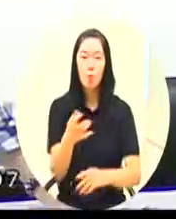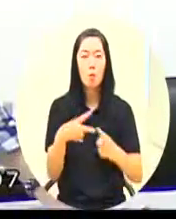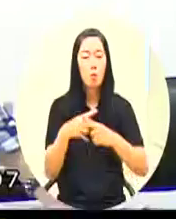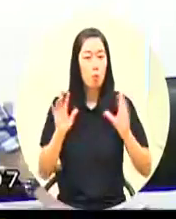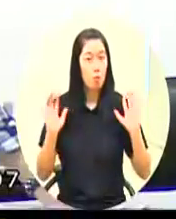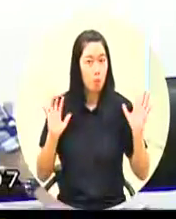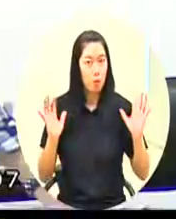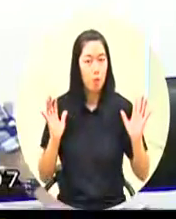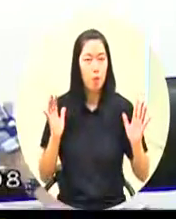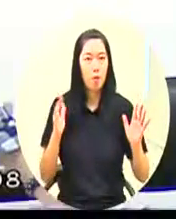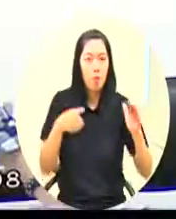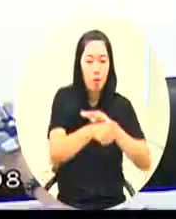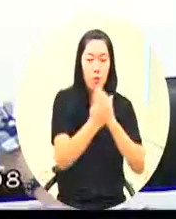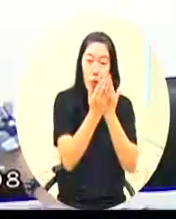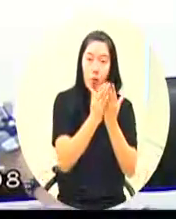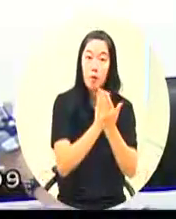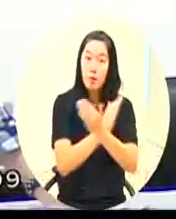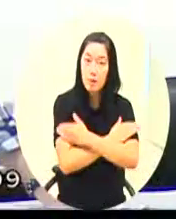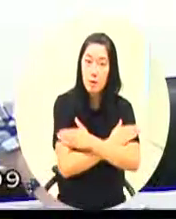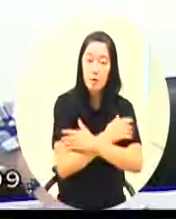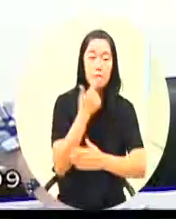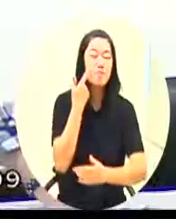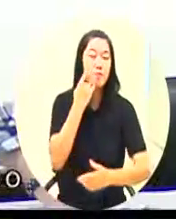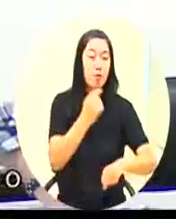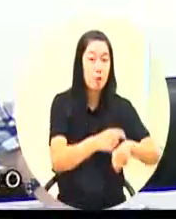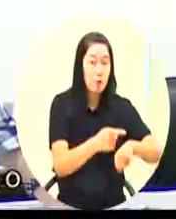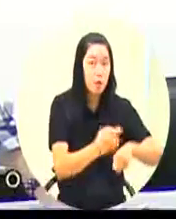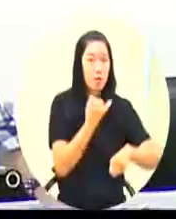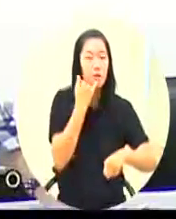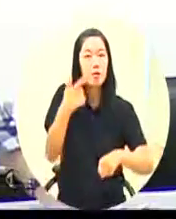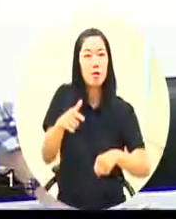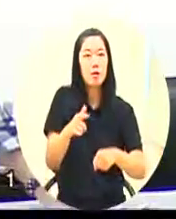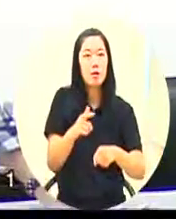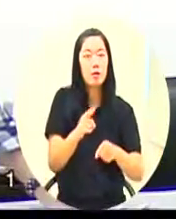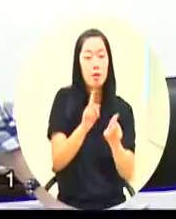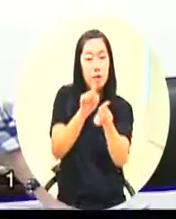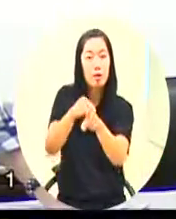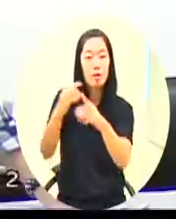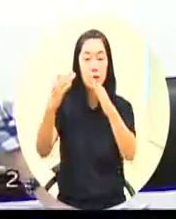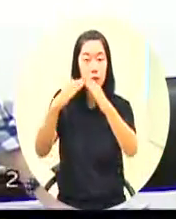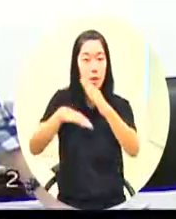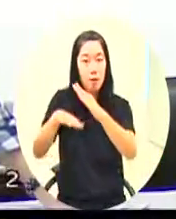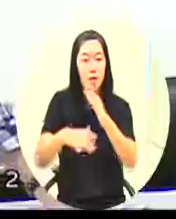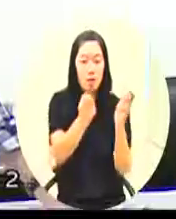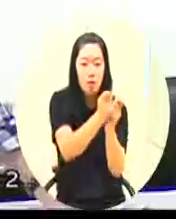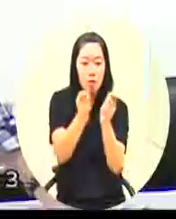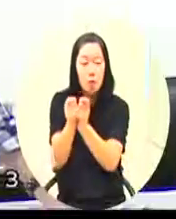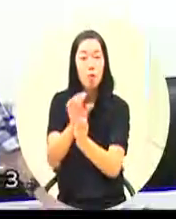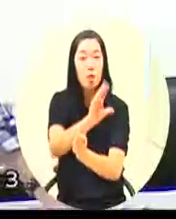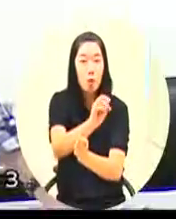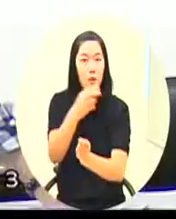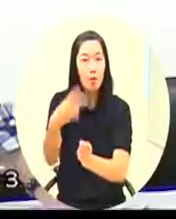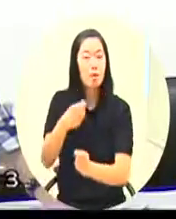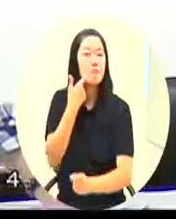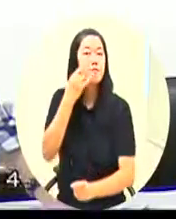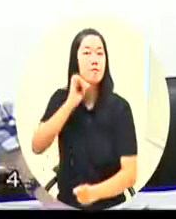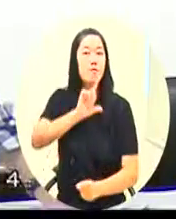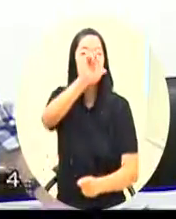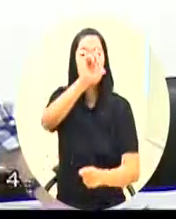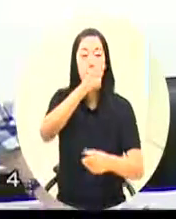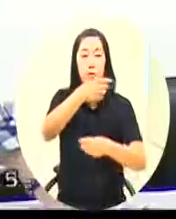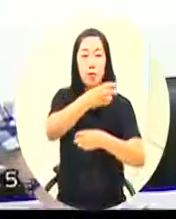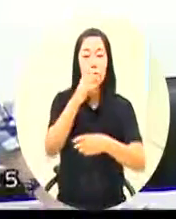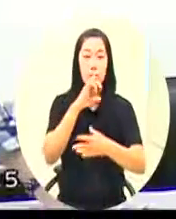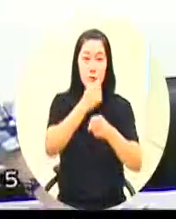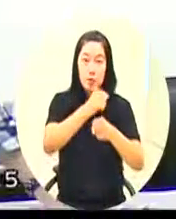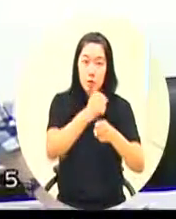稚园的家长的习惯，有时候是跟着家里住家，有时候是跟着父母的上班地区，有